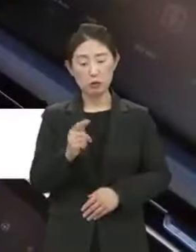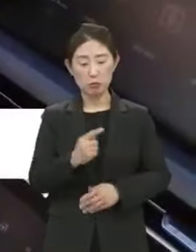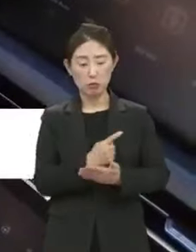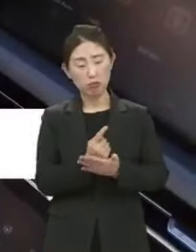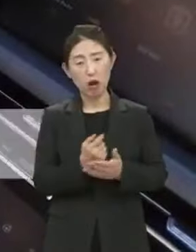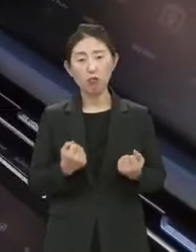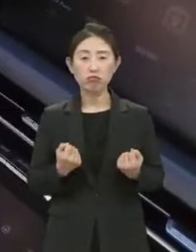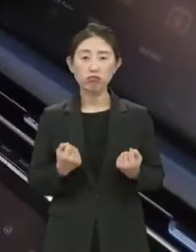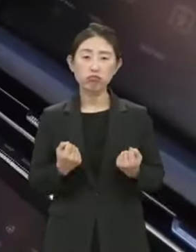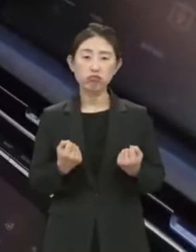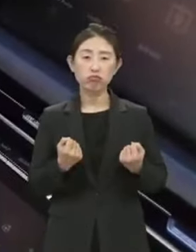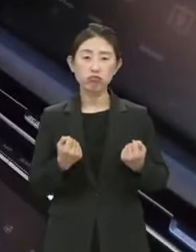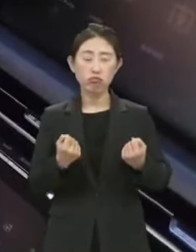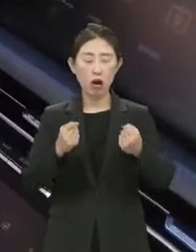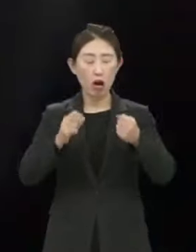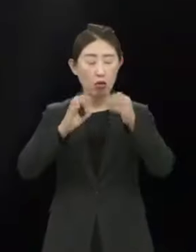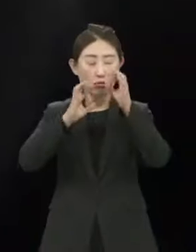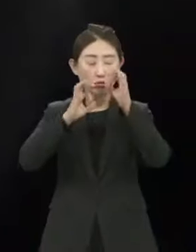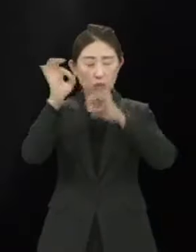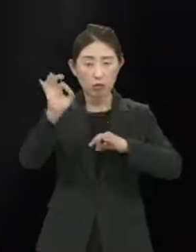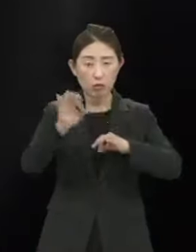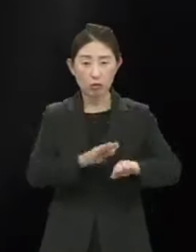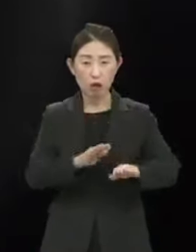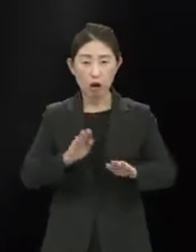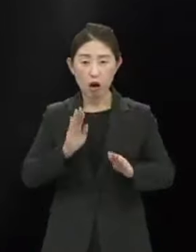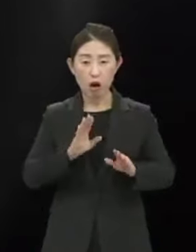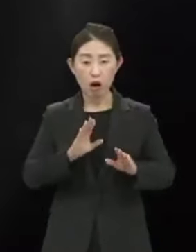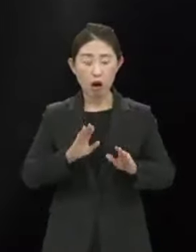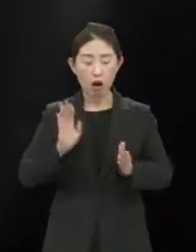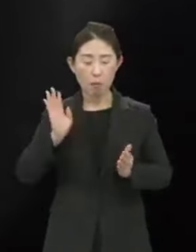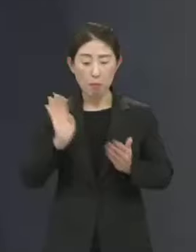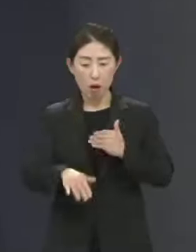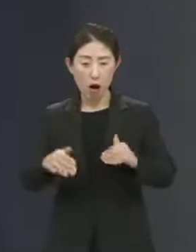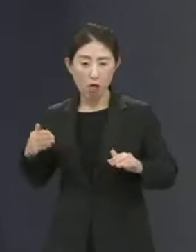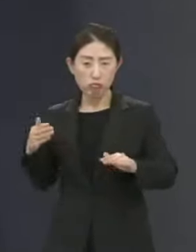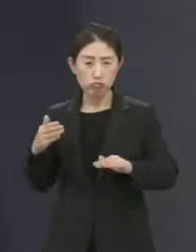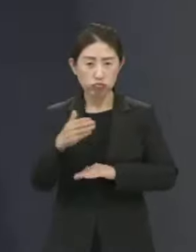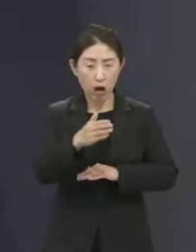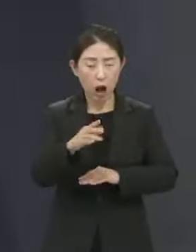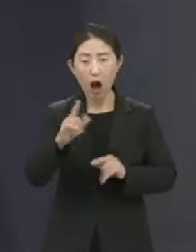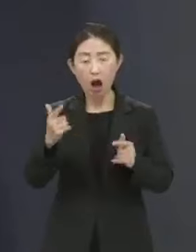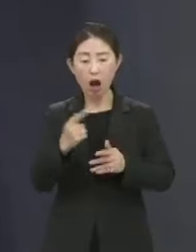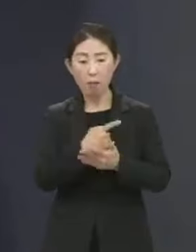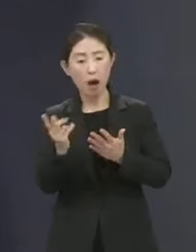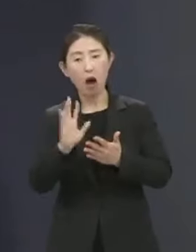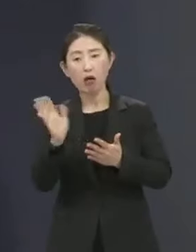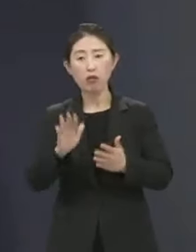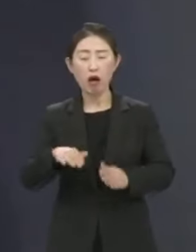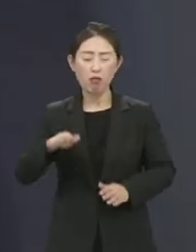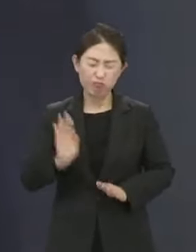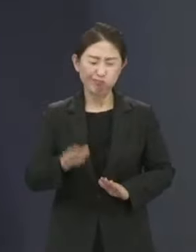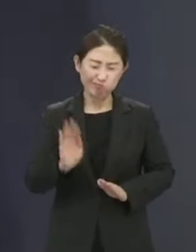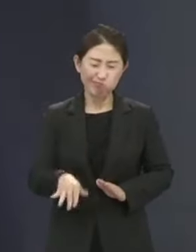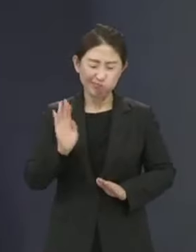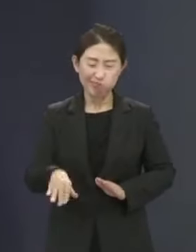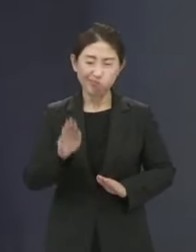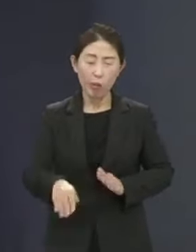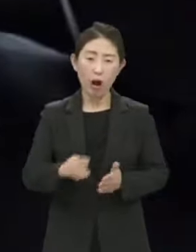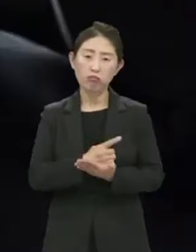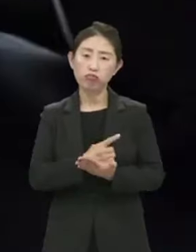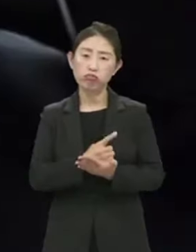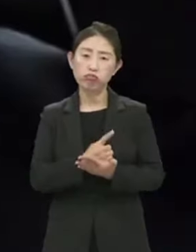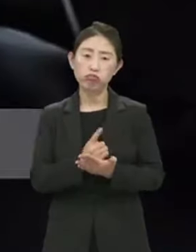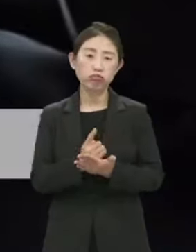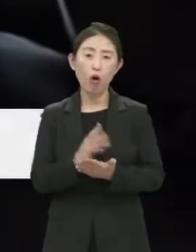중 실수로 가속페달을 강하게 밟았지만 속도는 빨라지지 않습니다 있는 힘껏 가속 달을 밟아 봐도